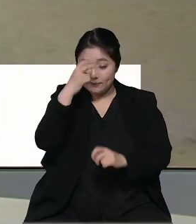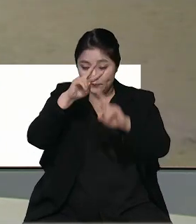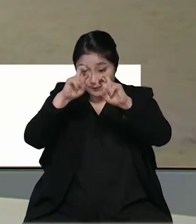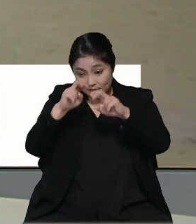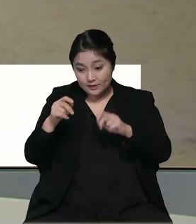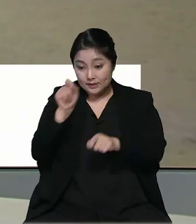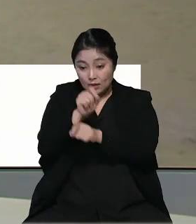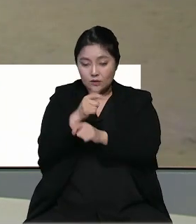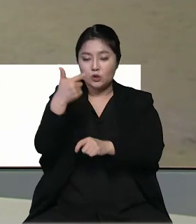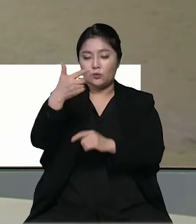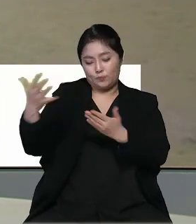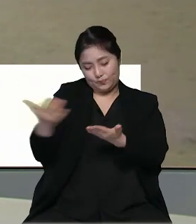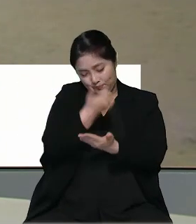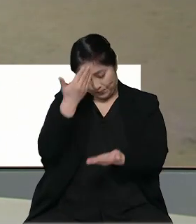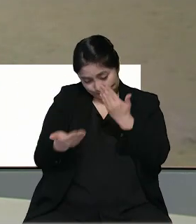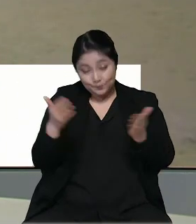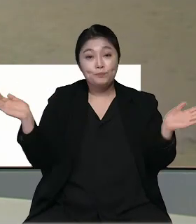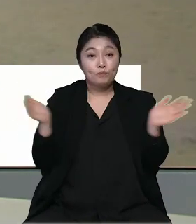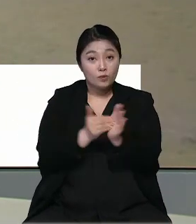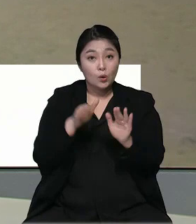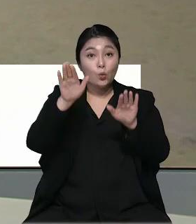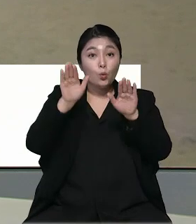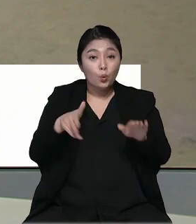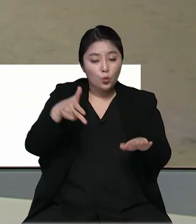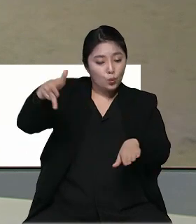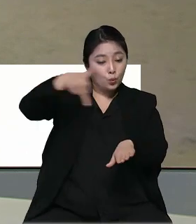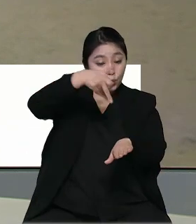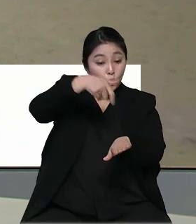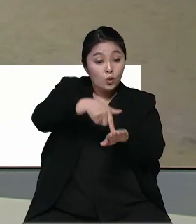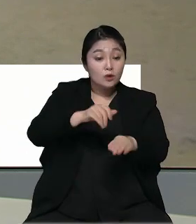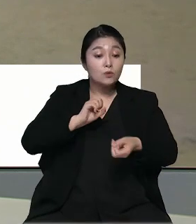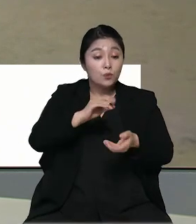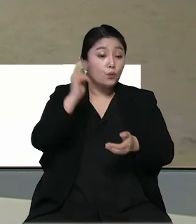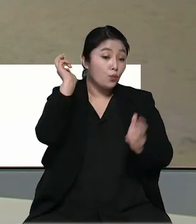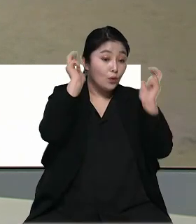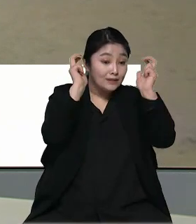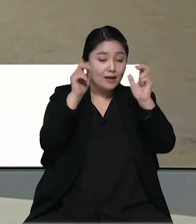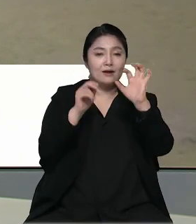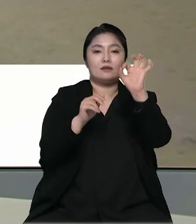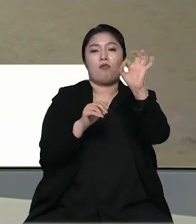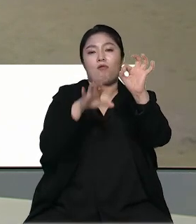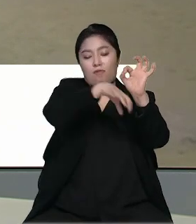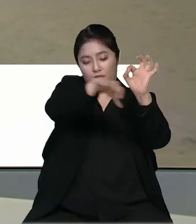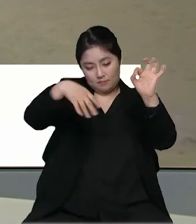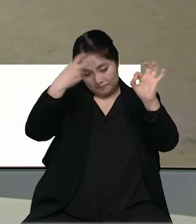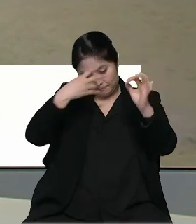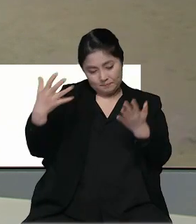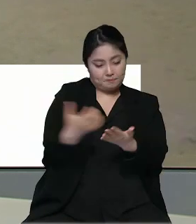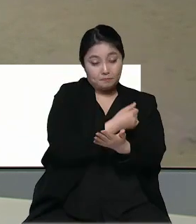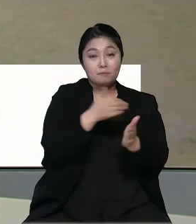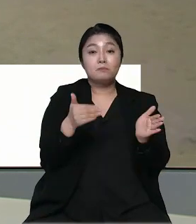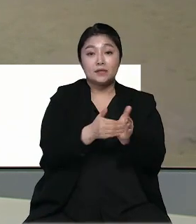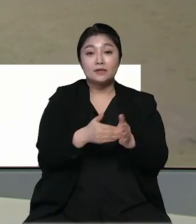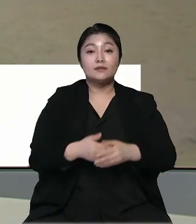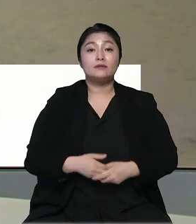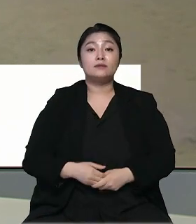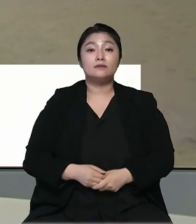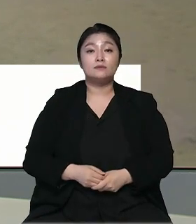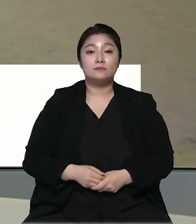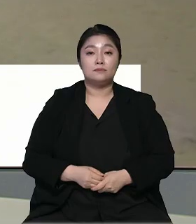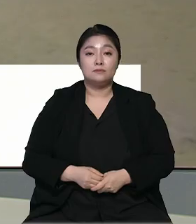등 6곳을 압수수색한 데 이어 오늘은 콘크리트 납품업체 10곳을 추가로 압수수색했습니다. 고우리